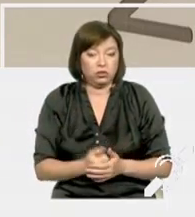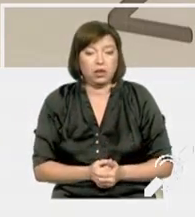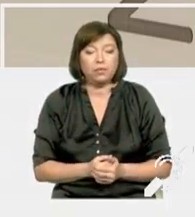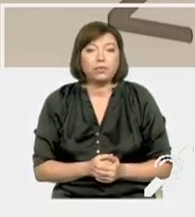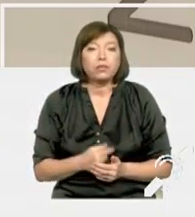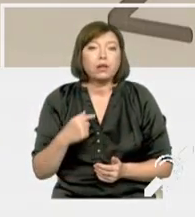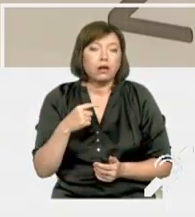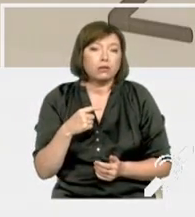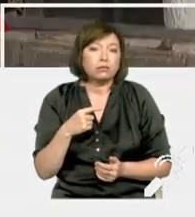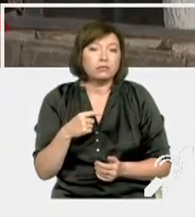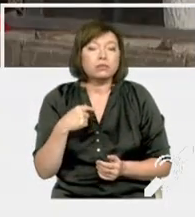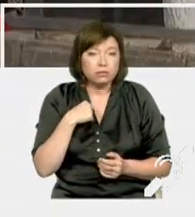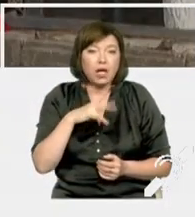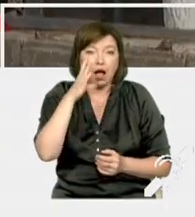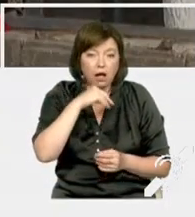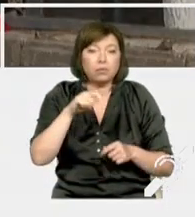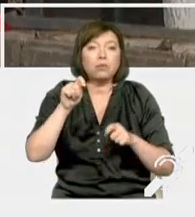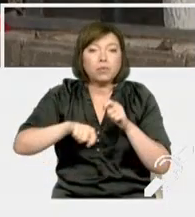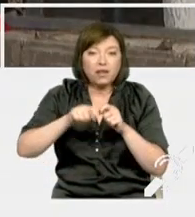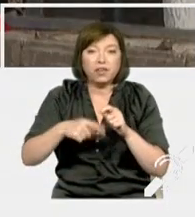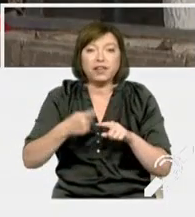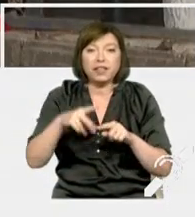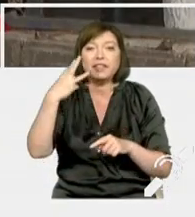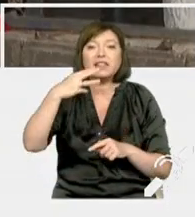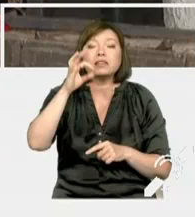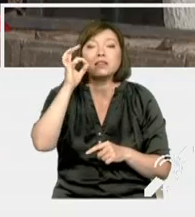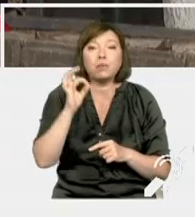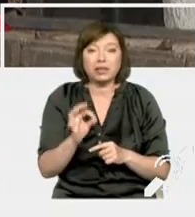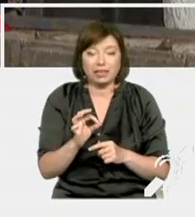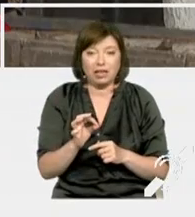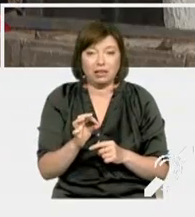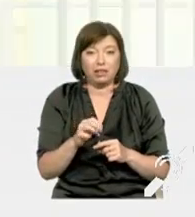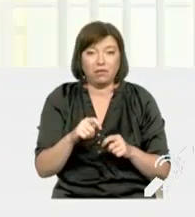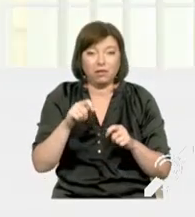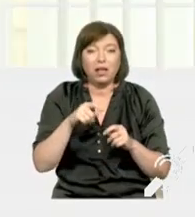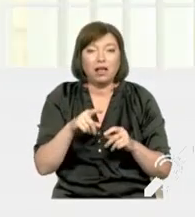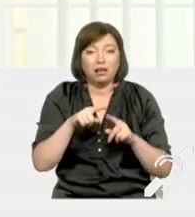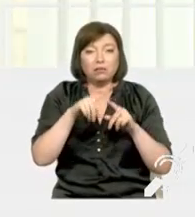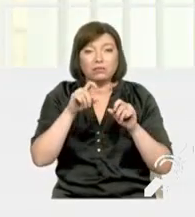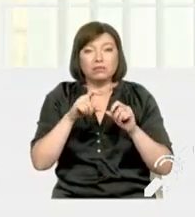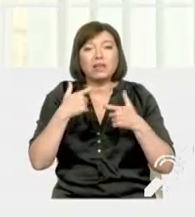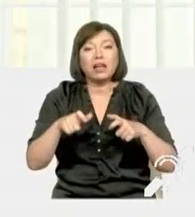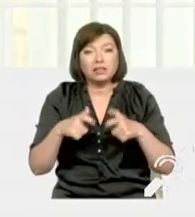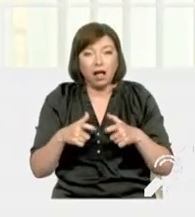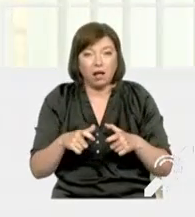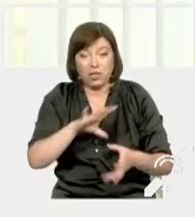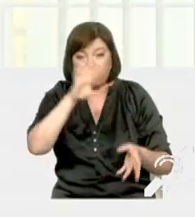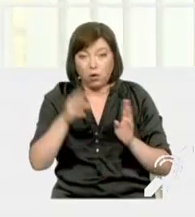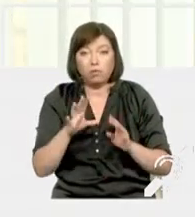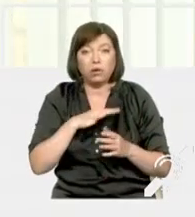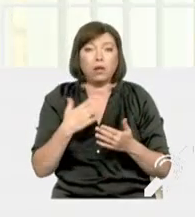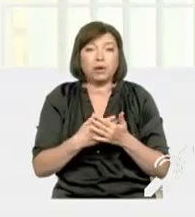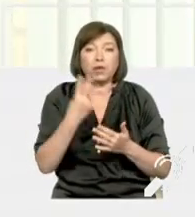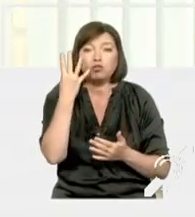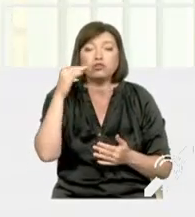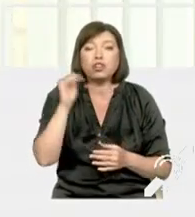să reevaluăm cele 30% de teste din numărul total, deci a fost peste